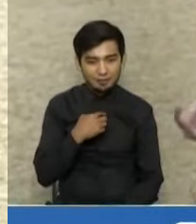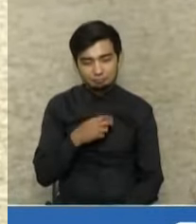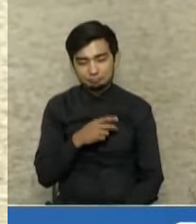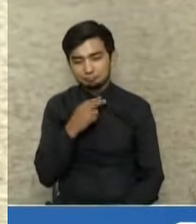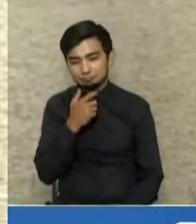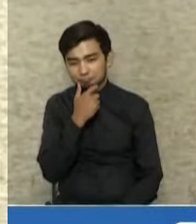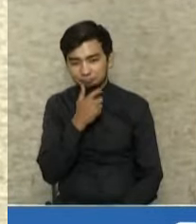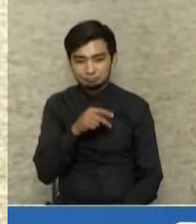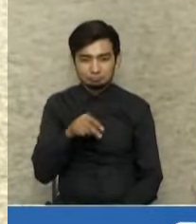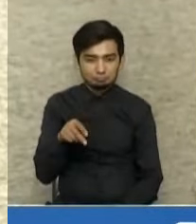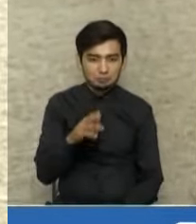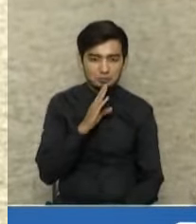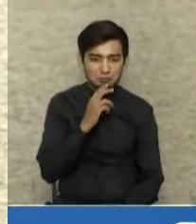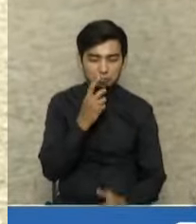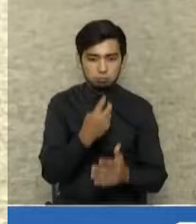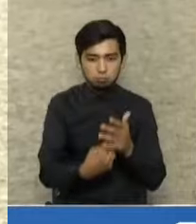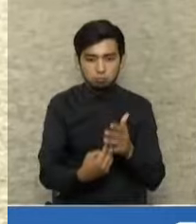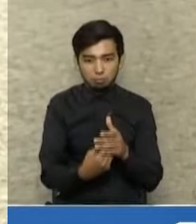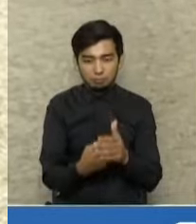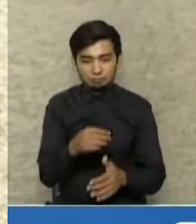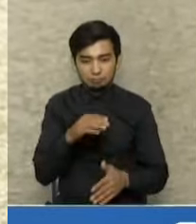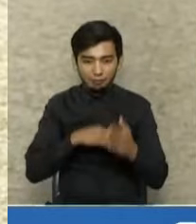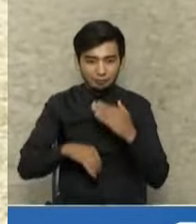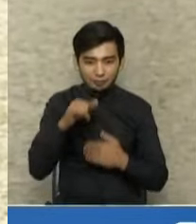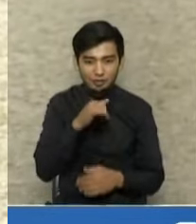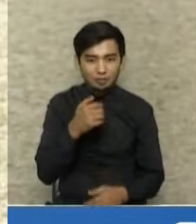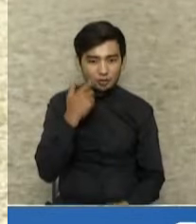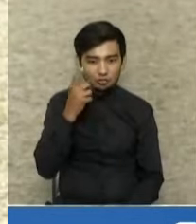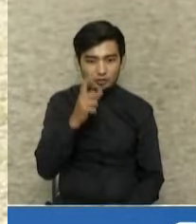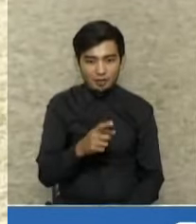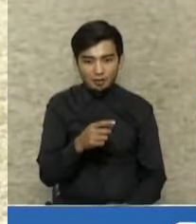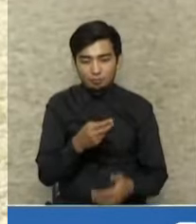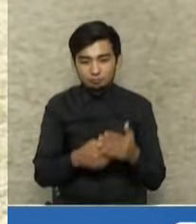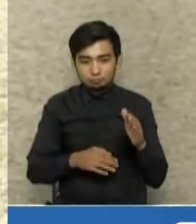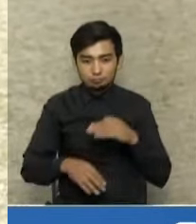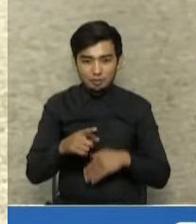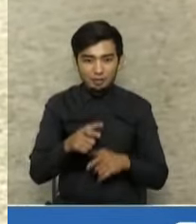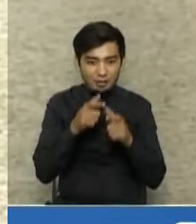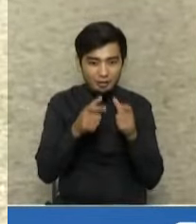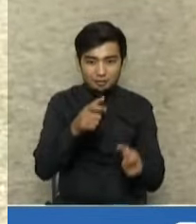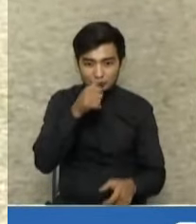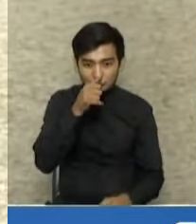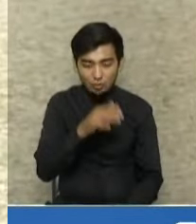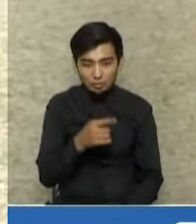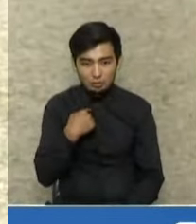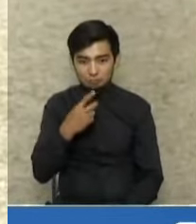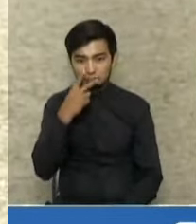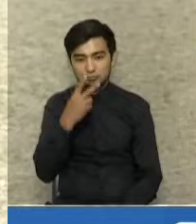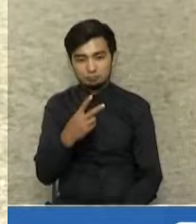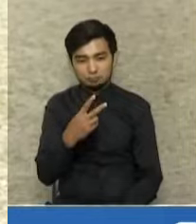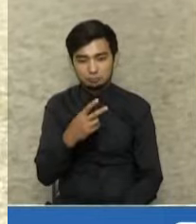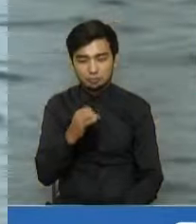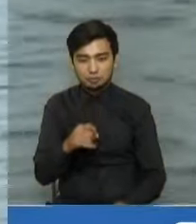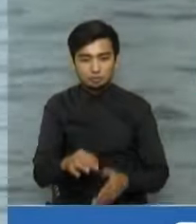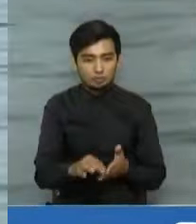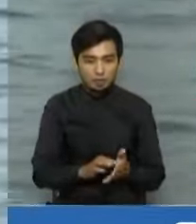делал, смотрю, девушка тонет. Когда человек тонет, он не может издавать звука. Вот я увидел, сразу